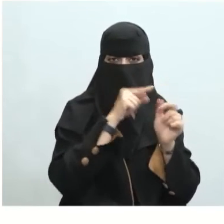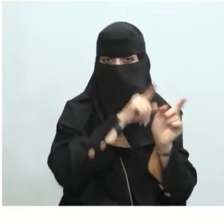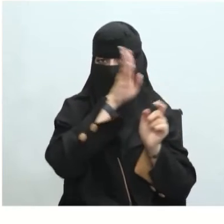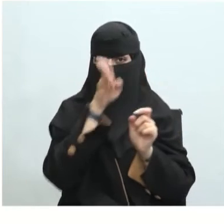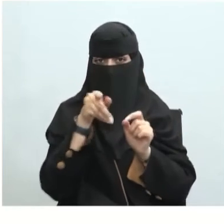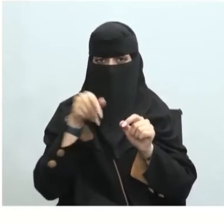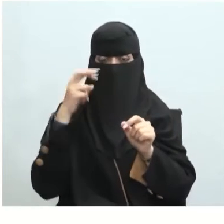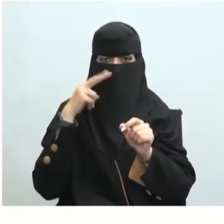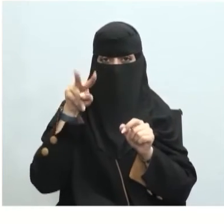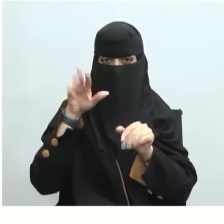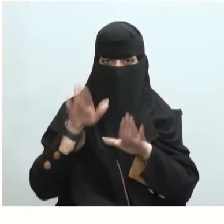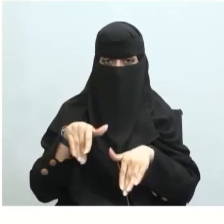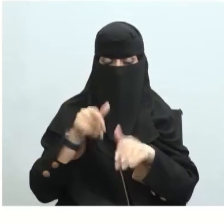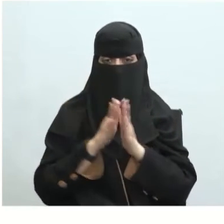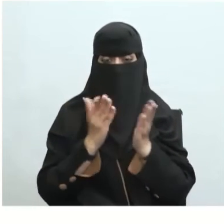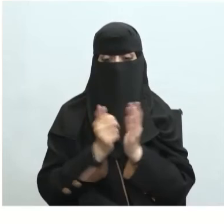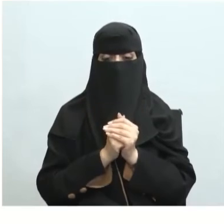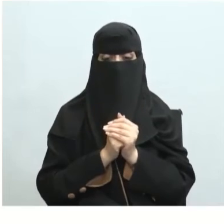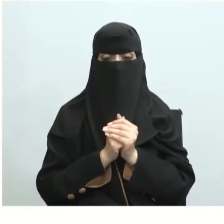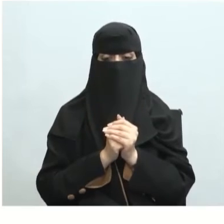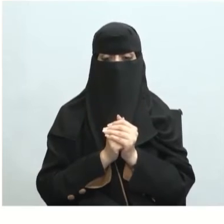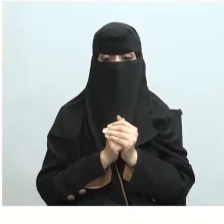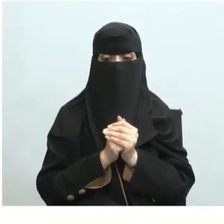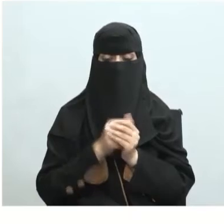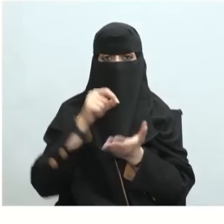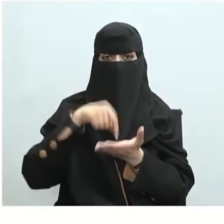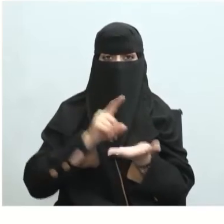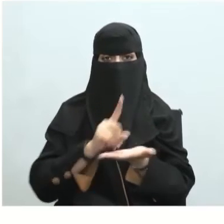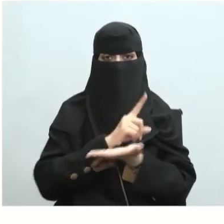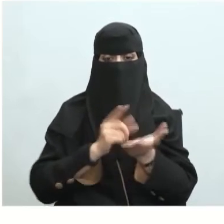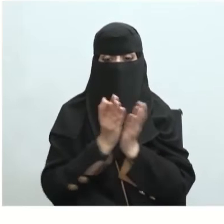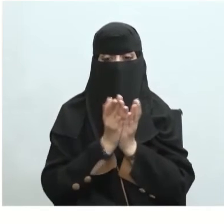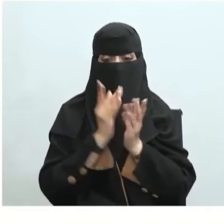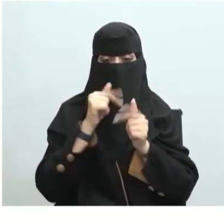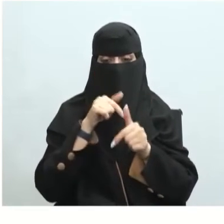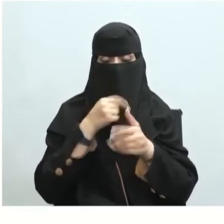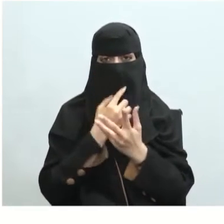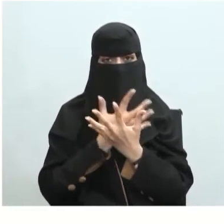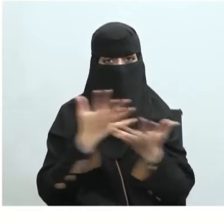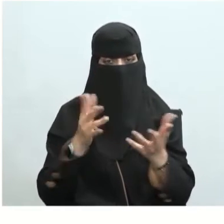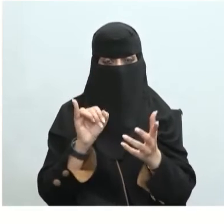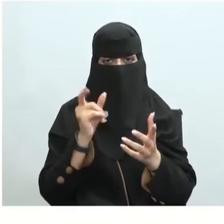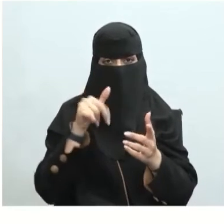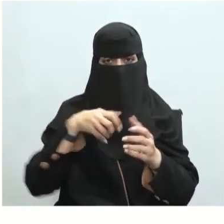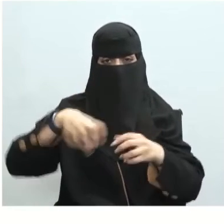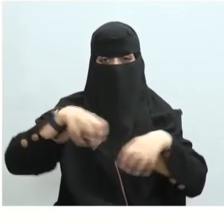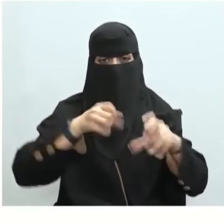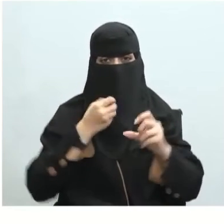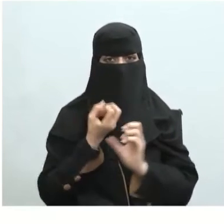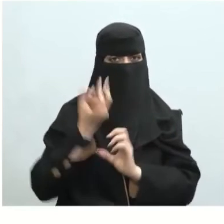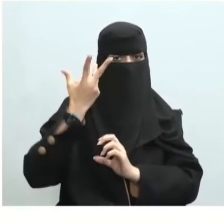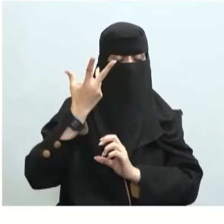الدخول ومشاهده هذا الدرس هنا في البيئه المدرسيه كثير من الجوانب